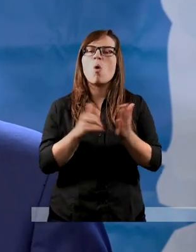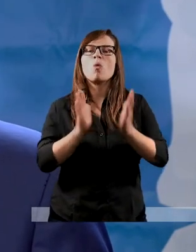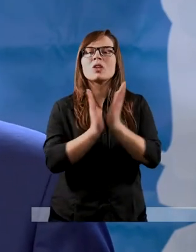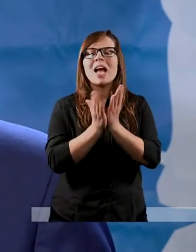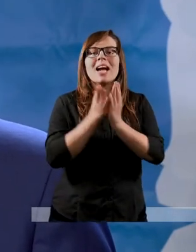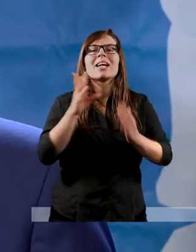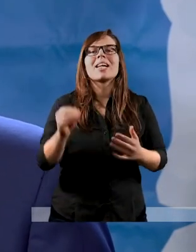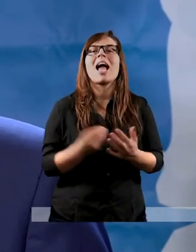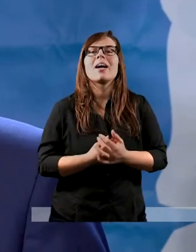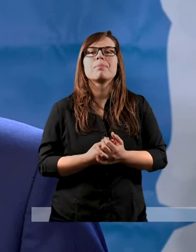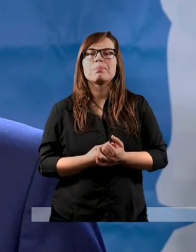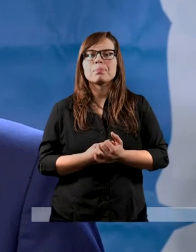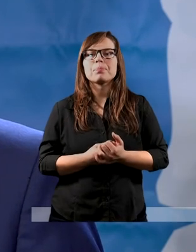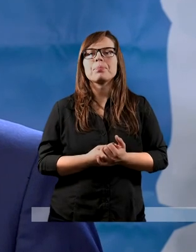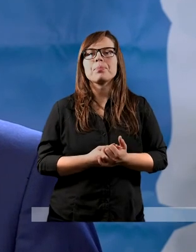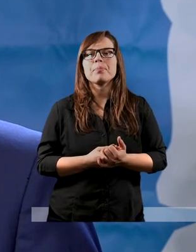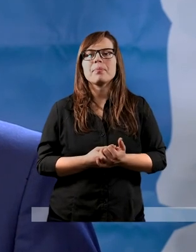księgę.